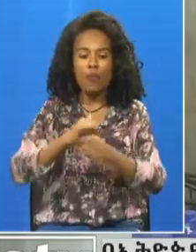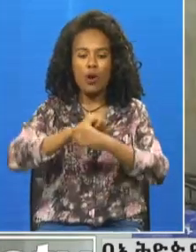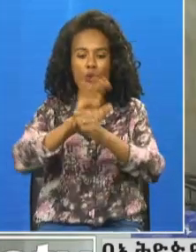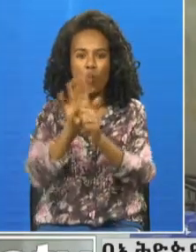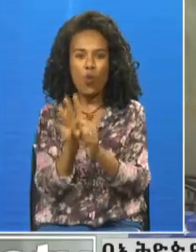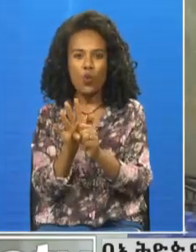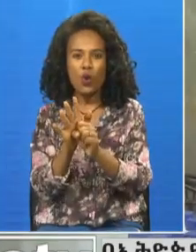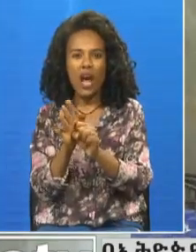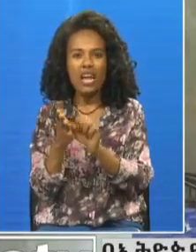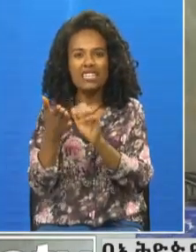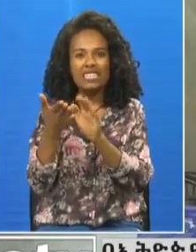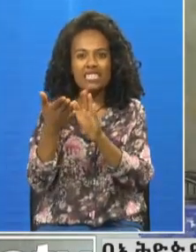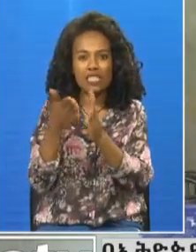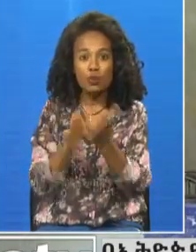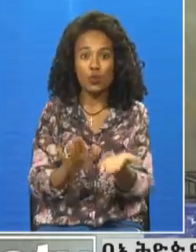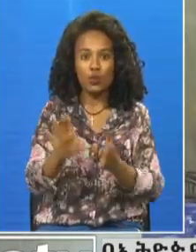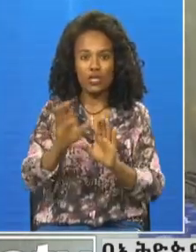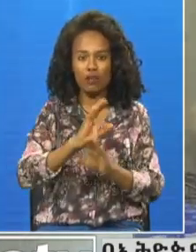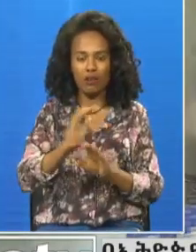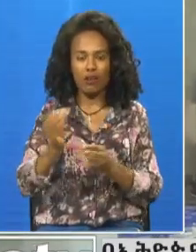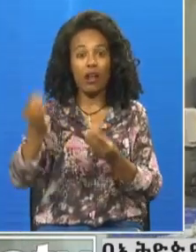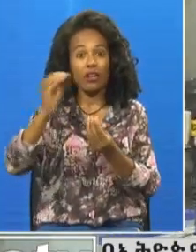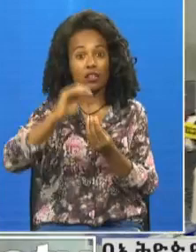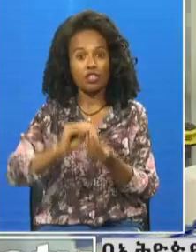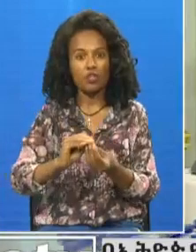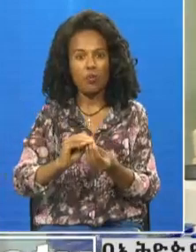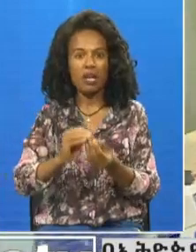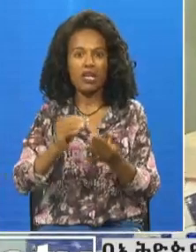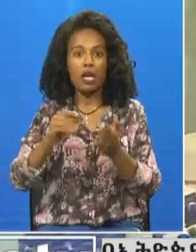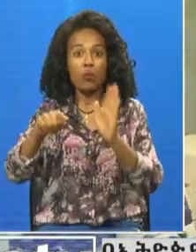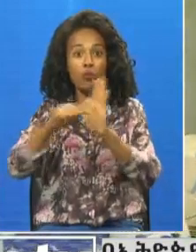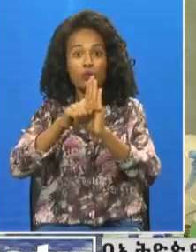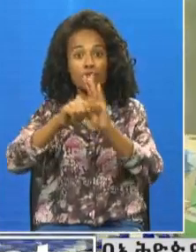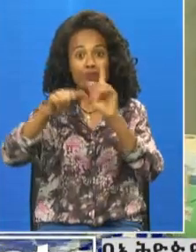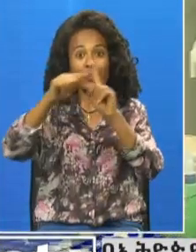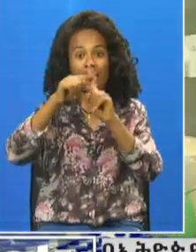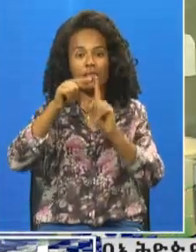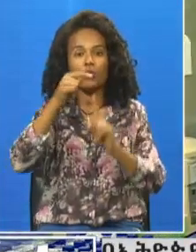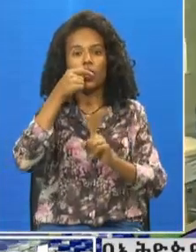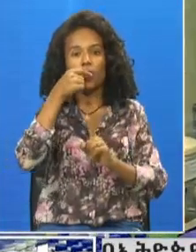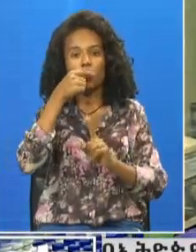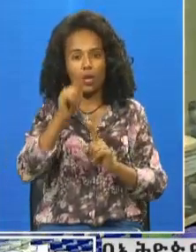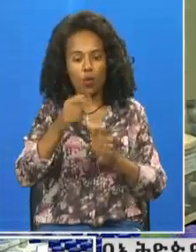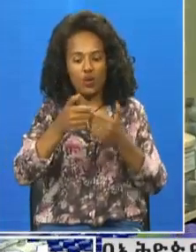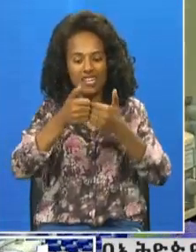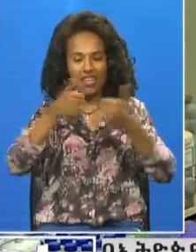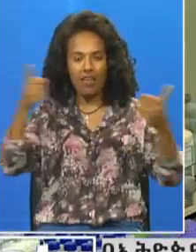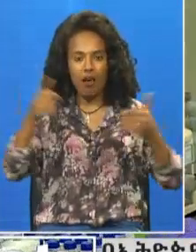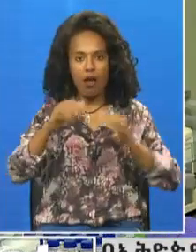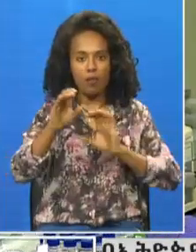ከዚህ በፊትም የተሰሩ ሃይሊ ፓቶጂኒክ አቪያን ኢንፍሉዌንዛ አለ፣ ኢቦላ አለ፣ አሁን ኮሮና መጣ፣ ሌላም ደግሞ አናውቅም